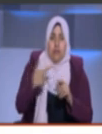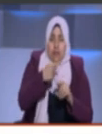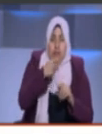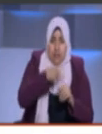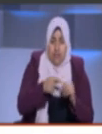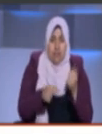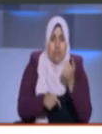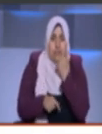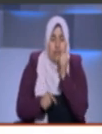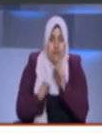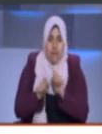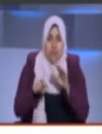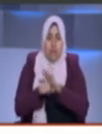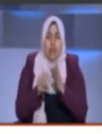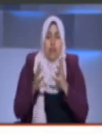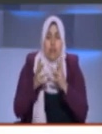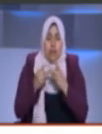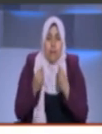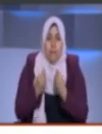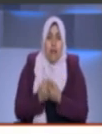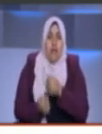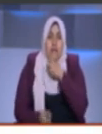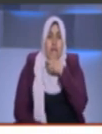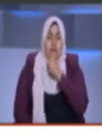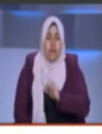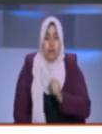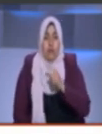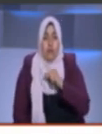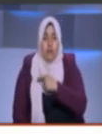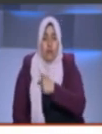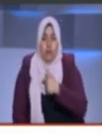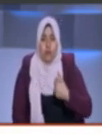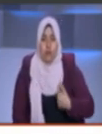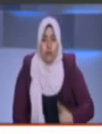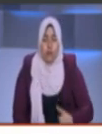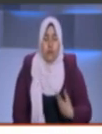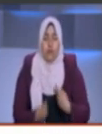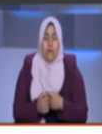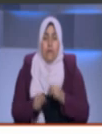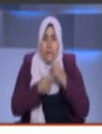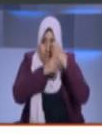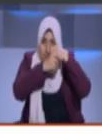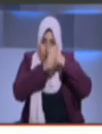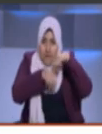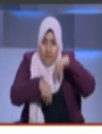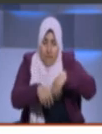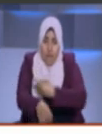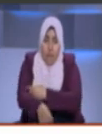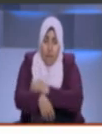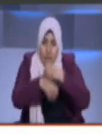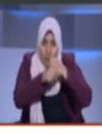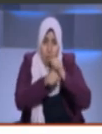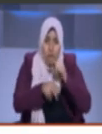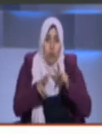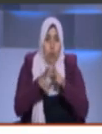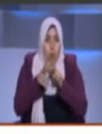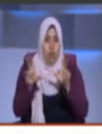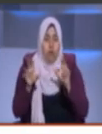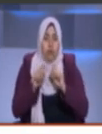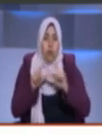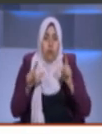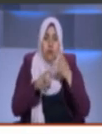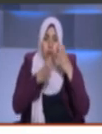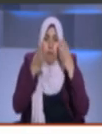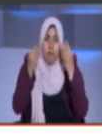لأنه كان هناك تعاون بين فرنسا والصين في هذا المعمل أو في هذا المختبر. ولهذا أعتقد أن